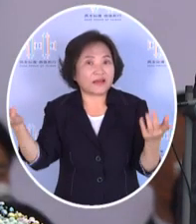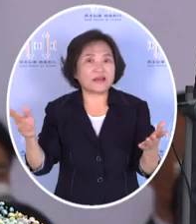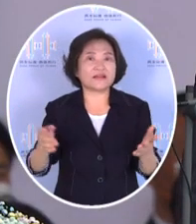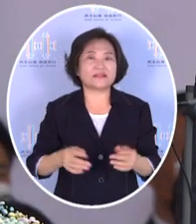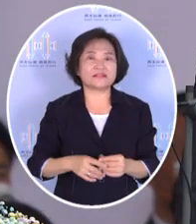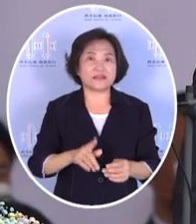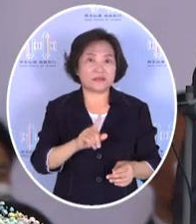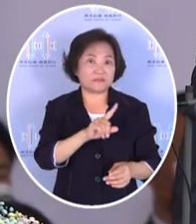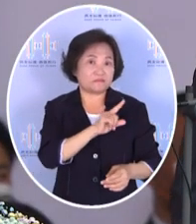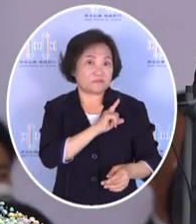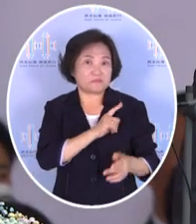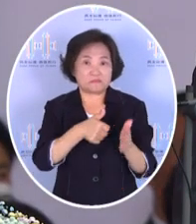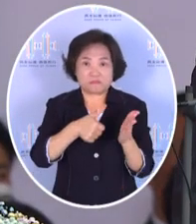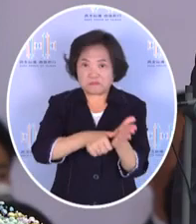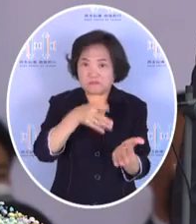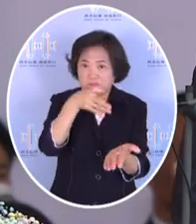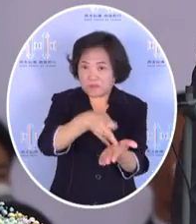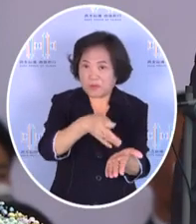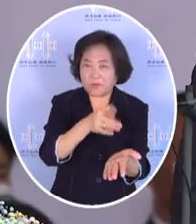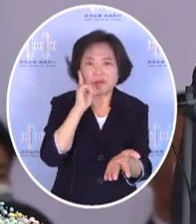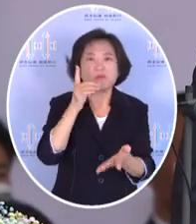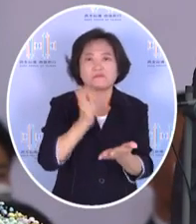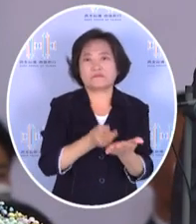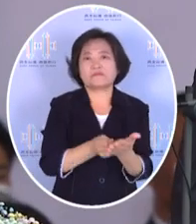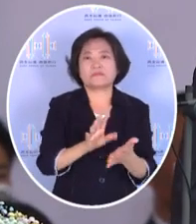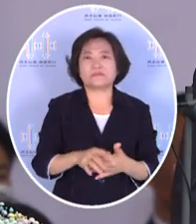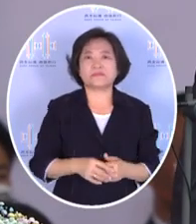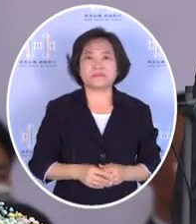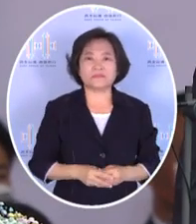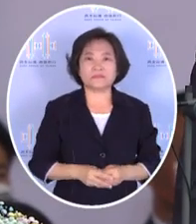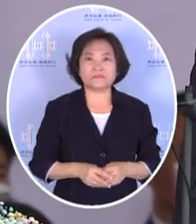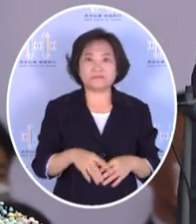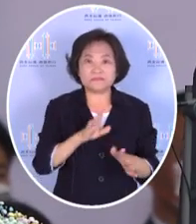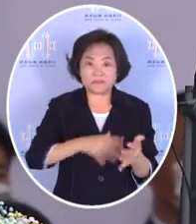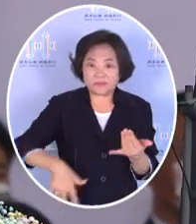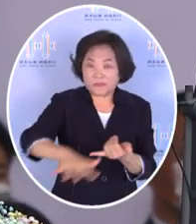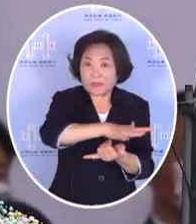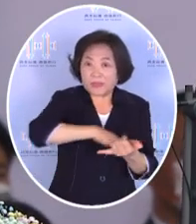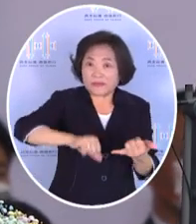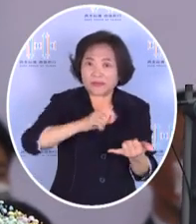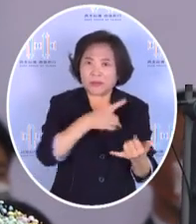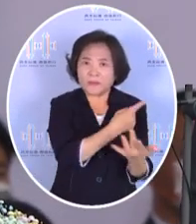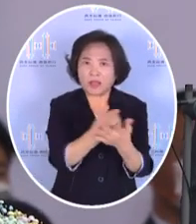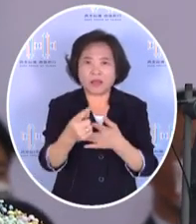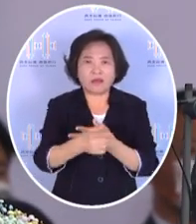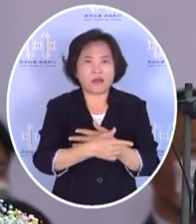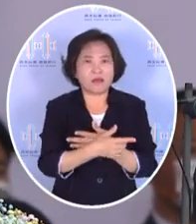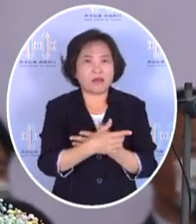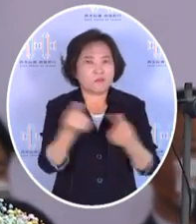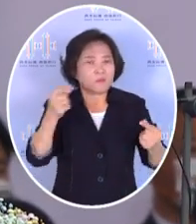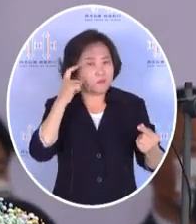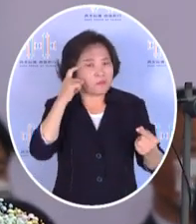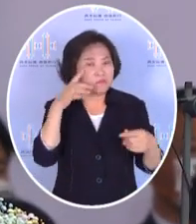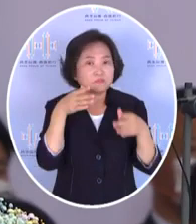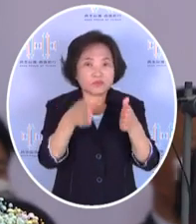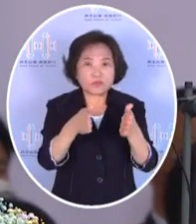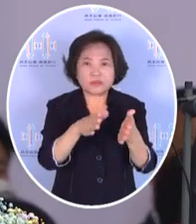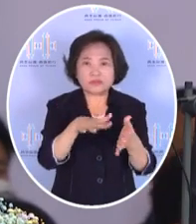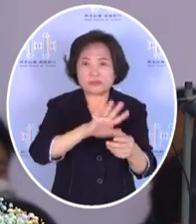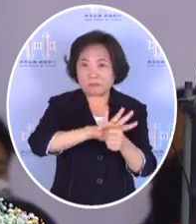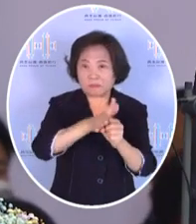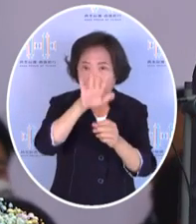实实名制规定。因为全国上下一心，我们守住了疫情的防